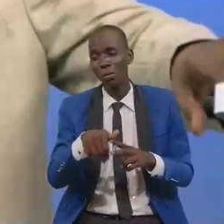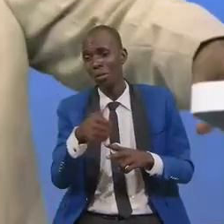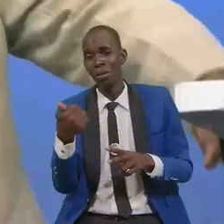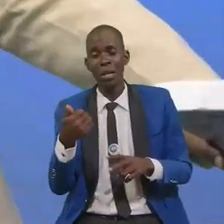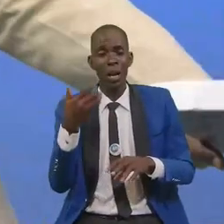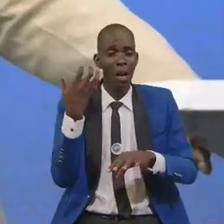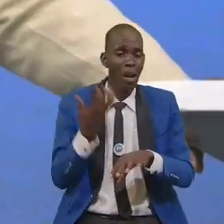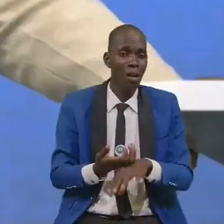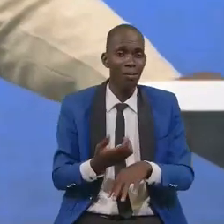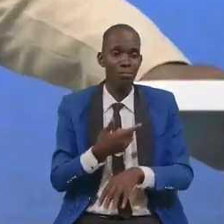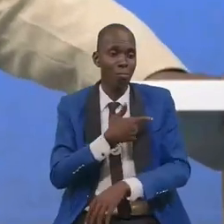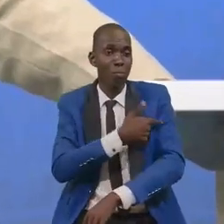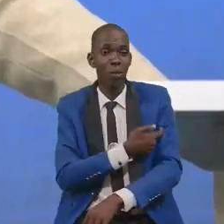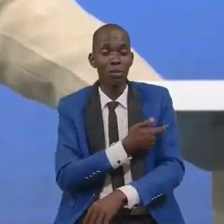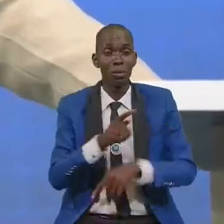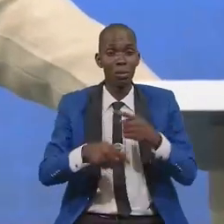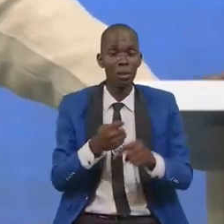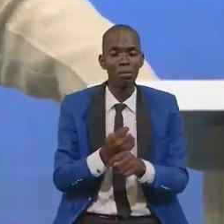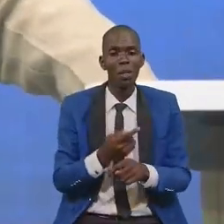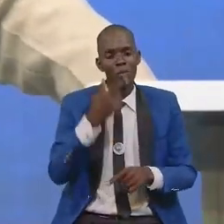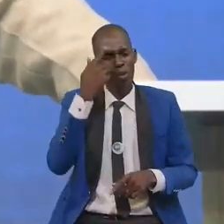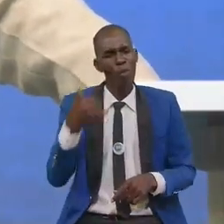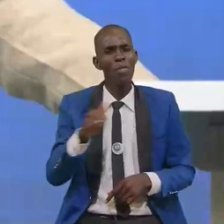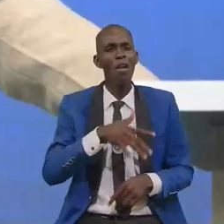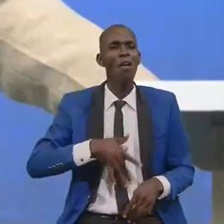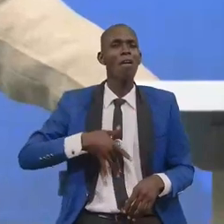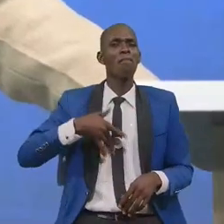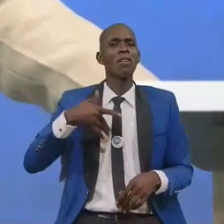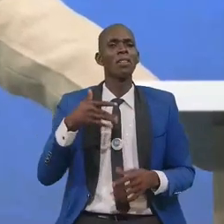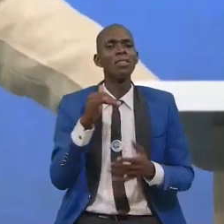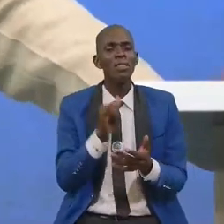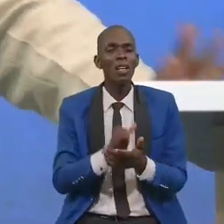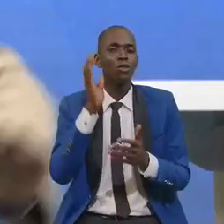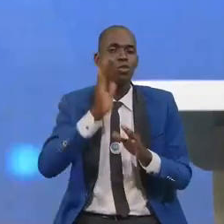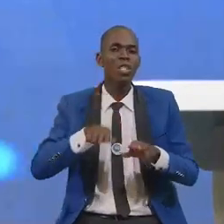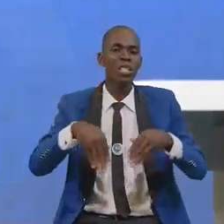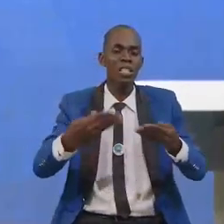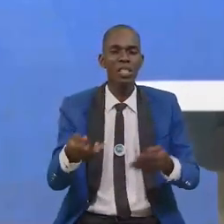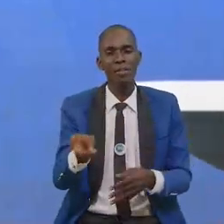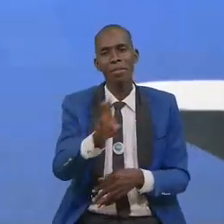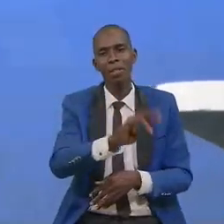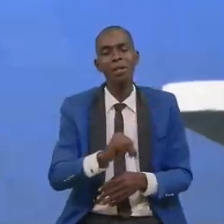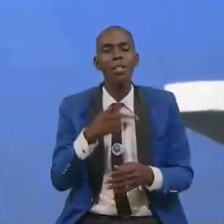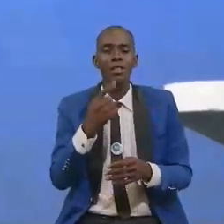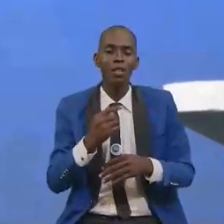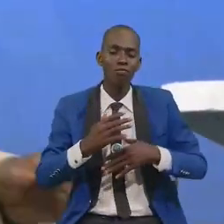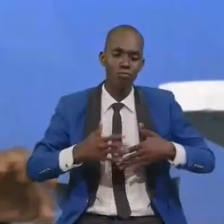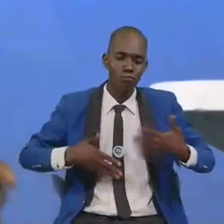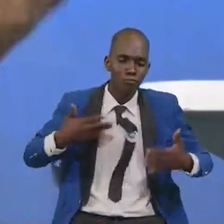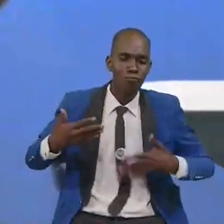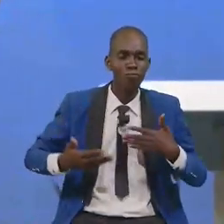la drogue parce qu'il se disent que cela va leur donner la joie le